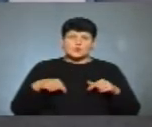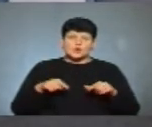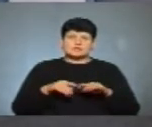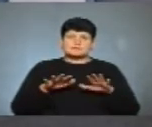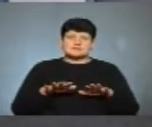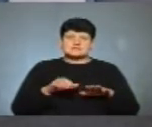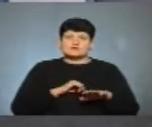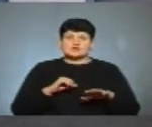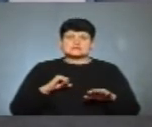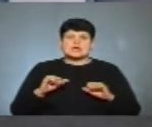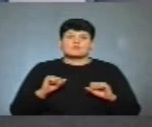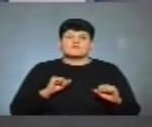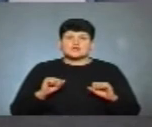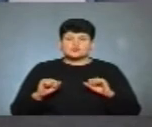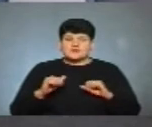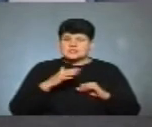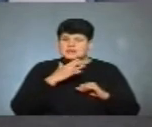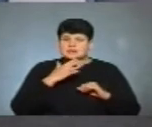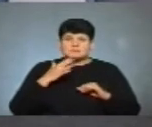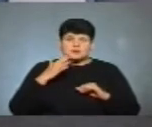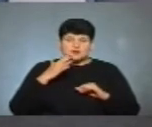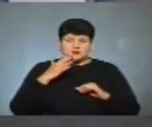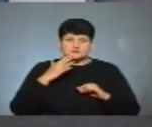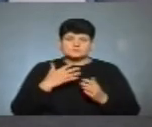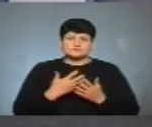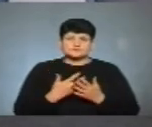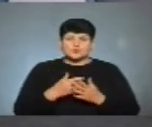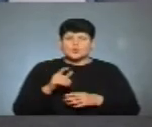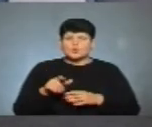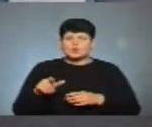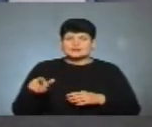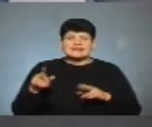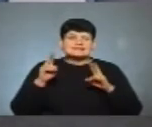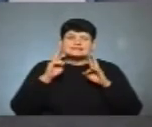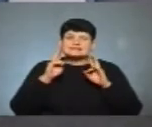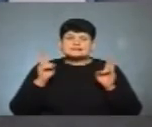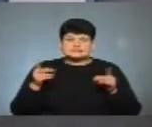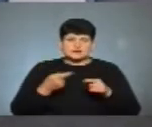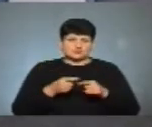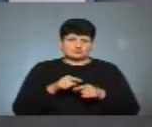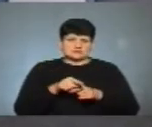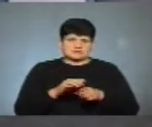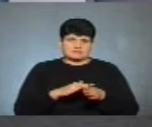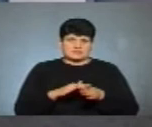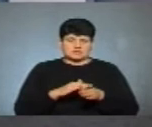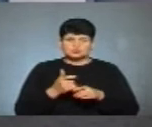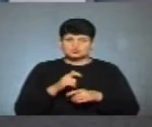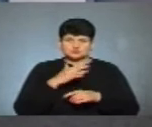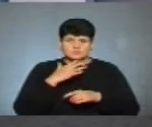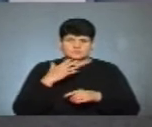місцевого самоврядування, і багато, до речі, людей не знають цих прізвищ досить